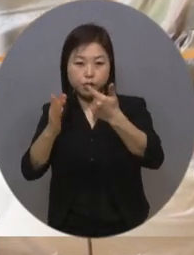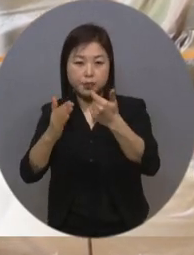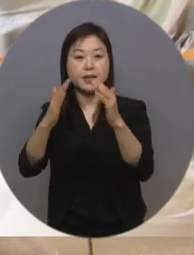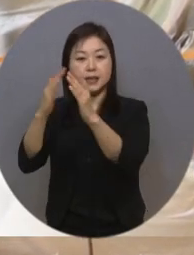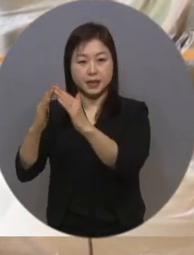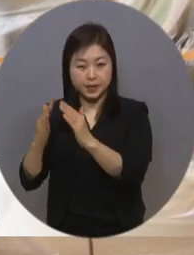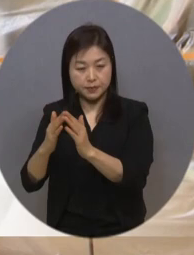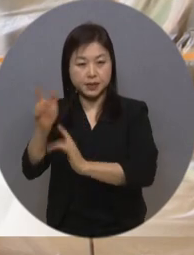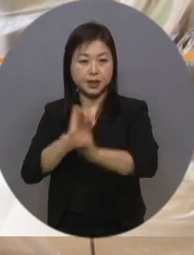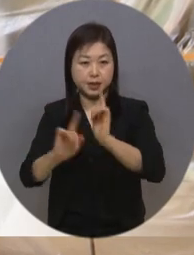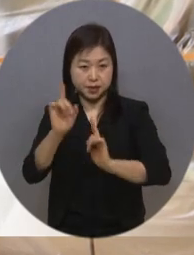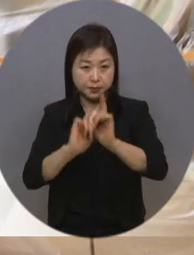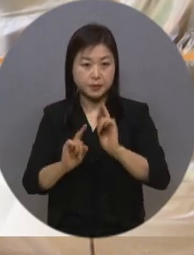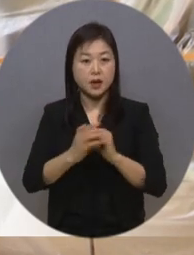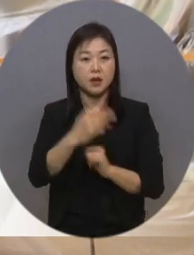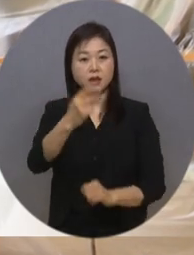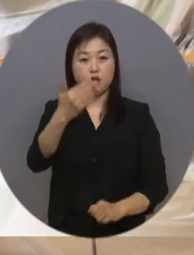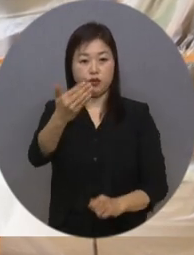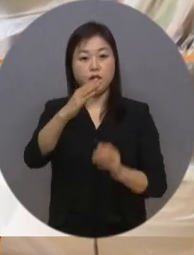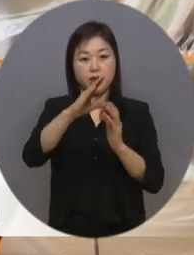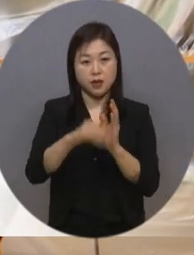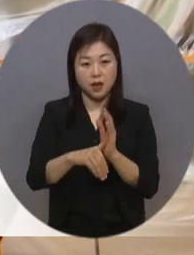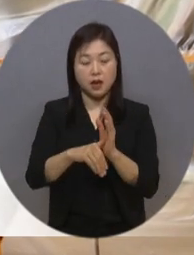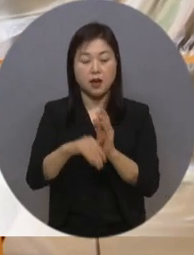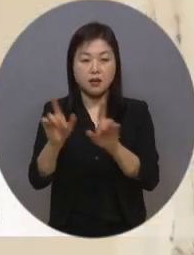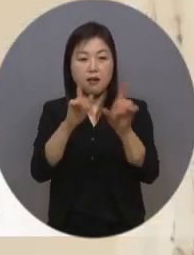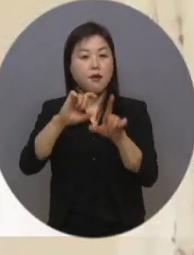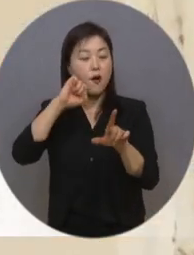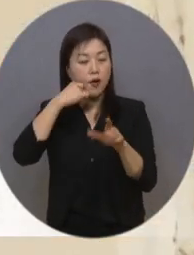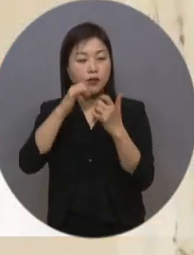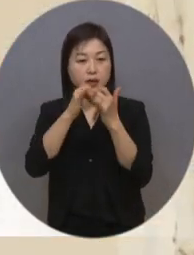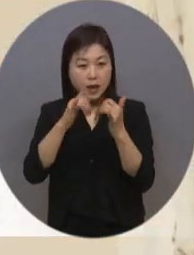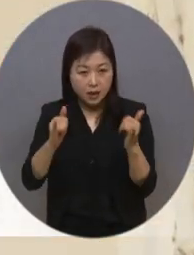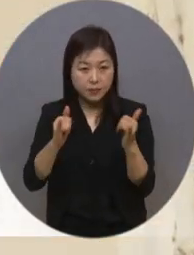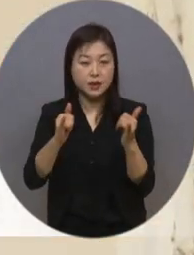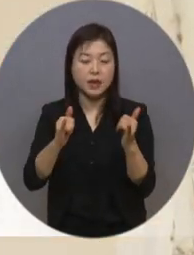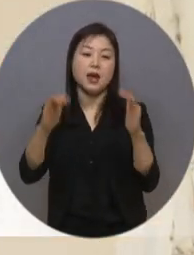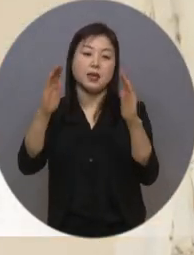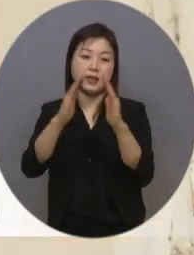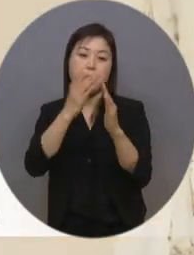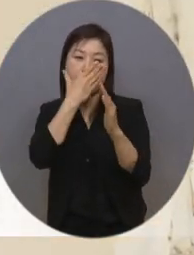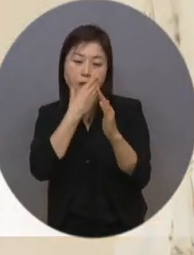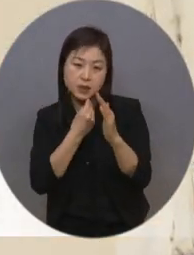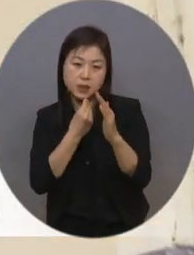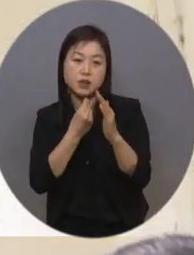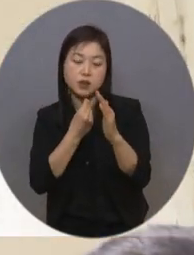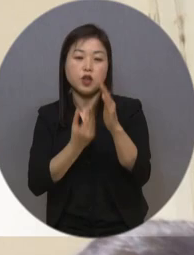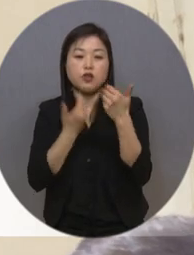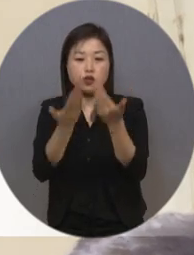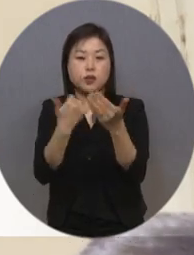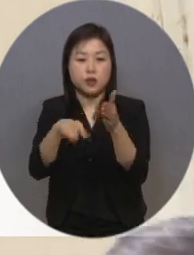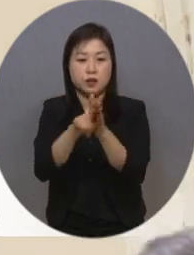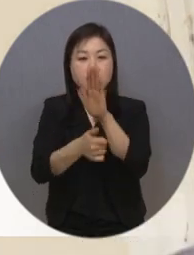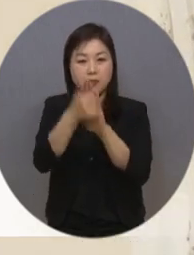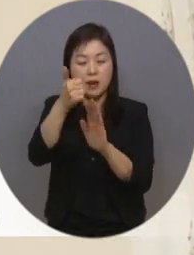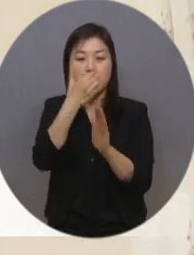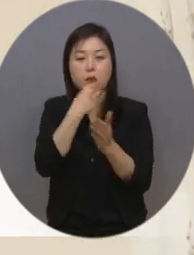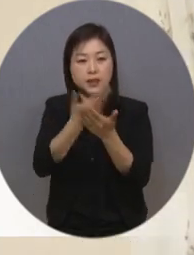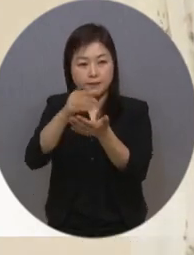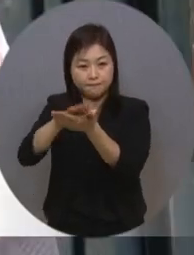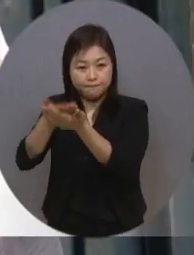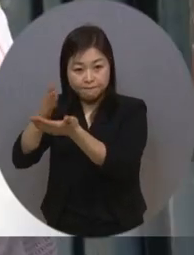서울시는 저소득층 주거 환경 개선과 주거 복지를 위해 희망의 집수리 사업을 시작했으며 지난해까지